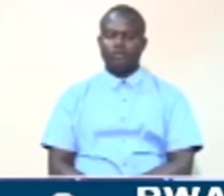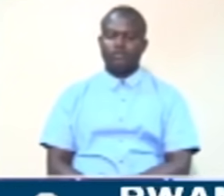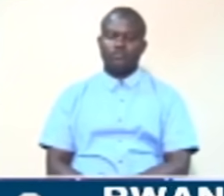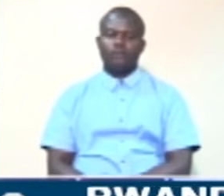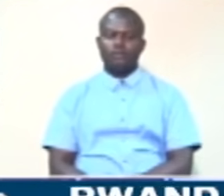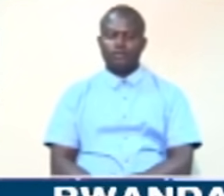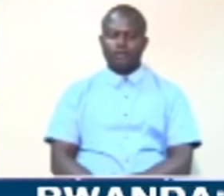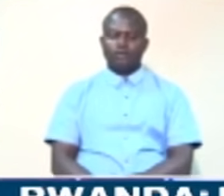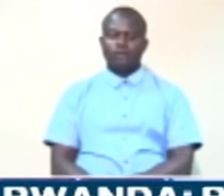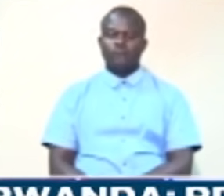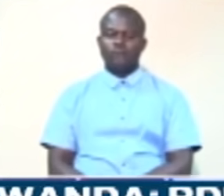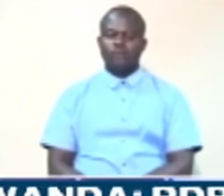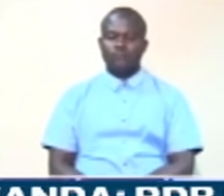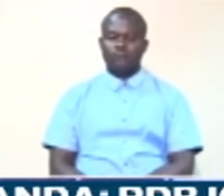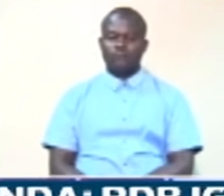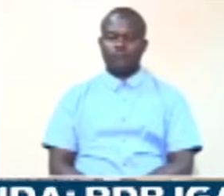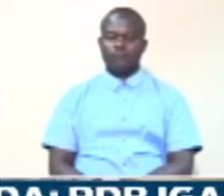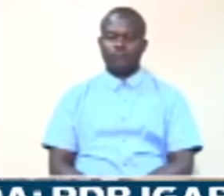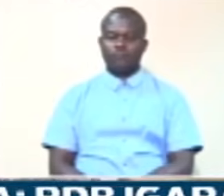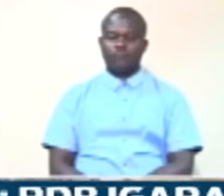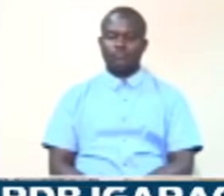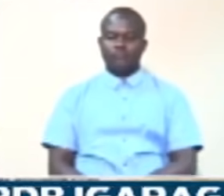na Joseph Mushimire